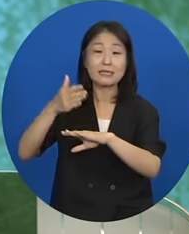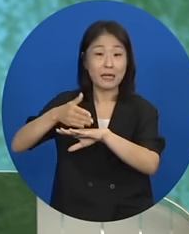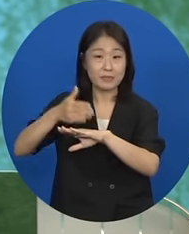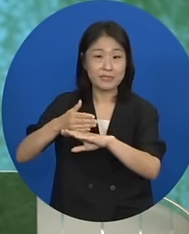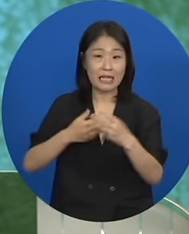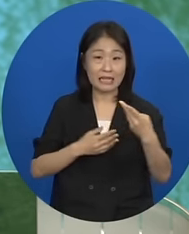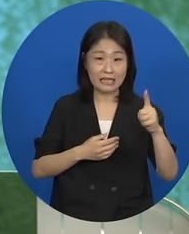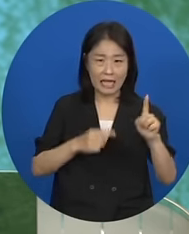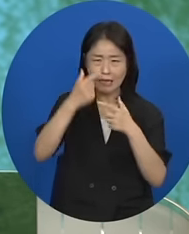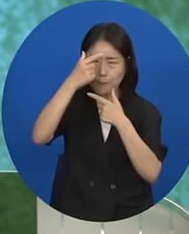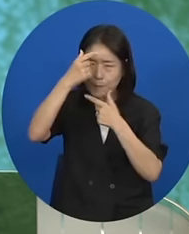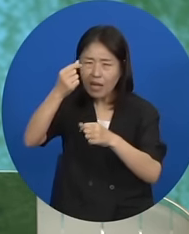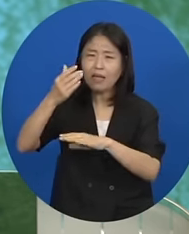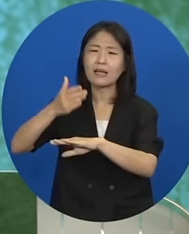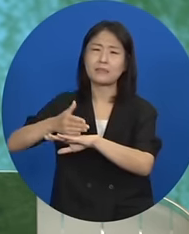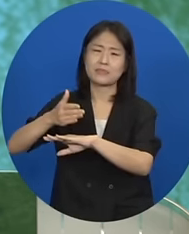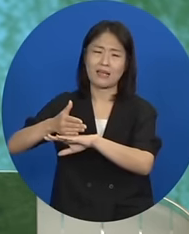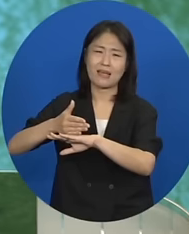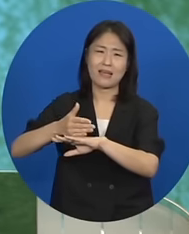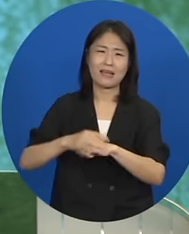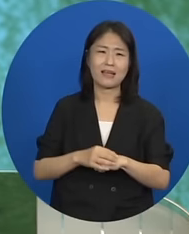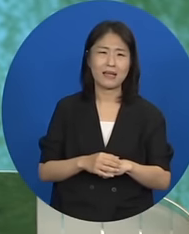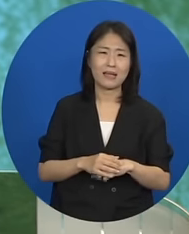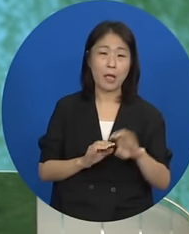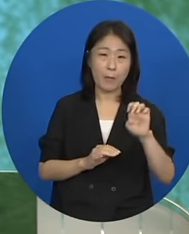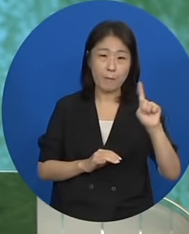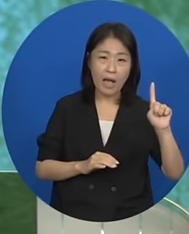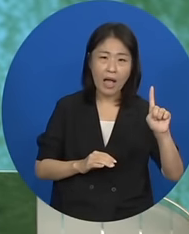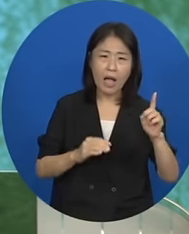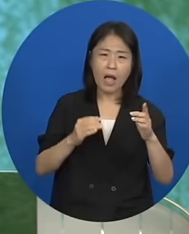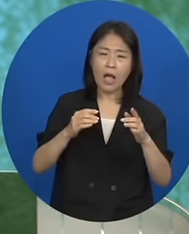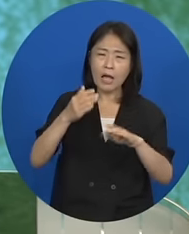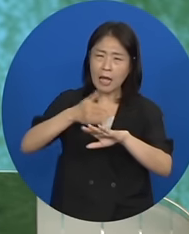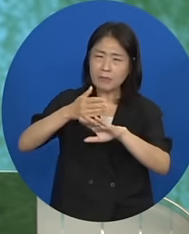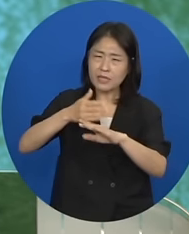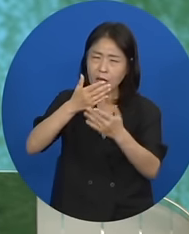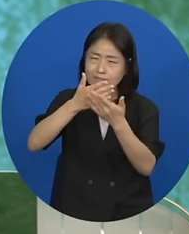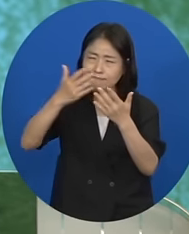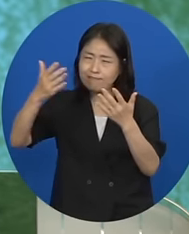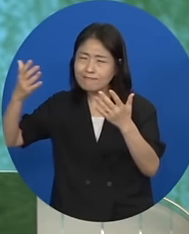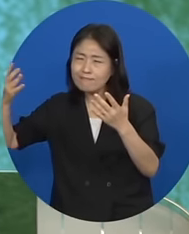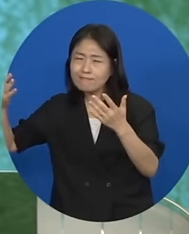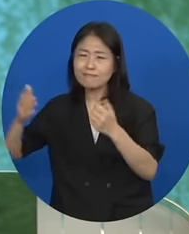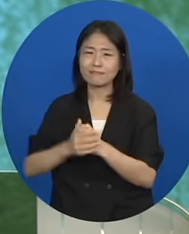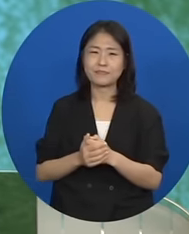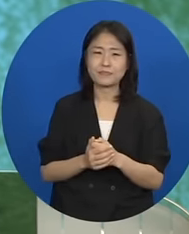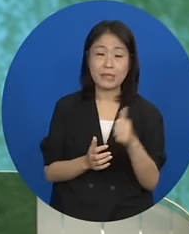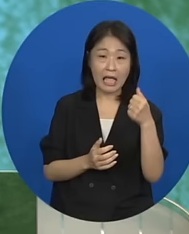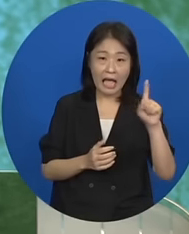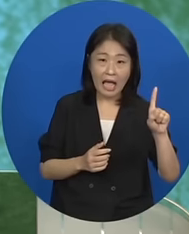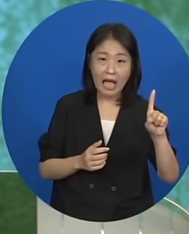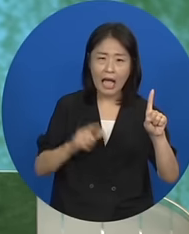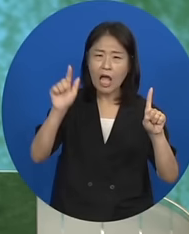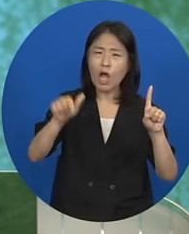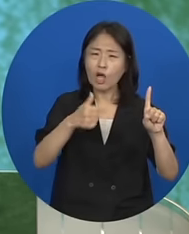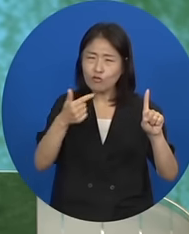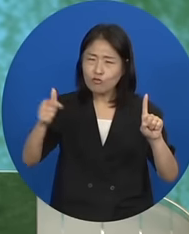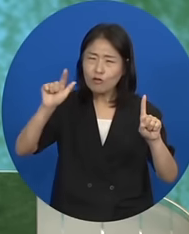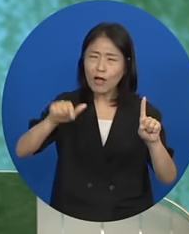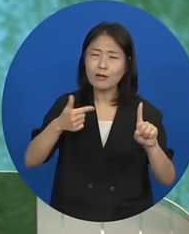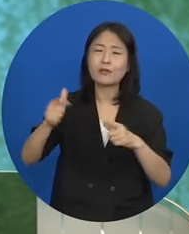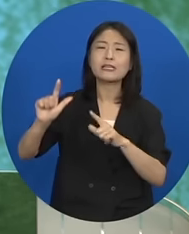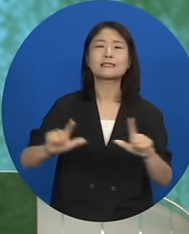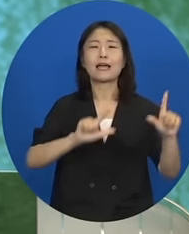타이밍을 맞춰 감사하자 마처럼 감사를 펼쳐보자 하루하루의 삶을 주신 주님께